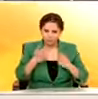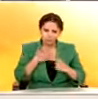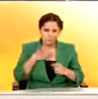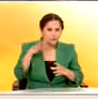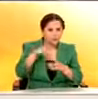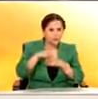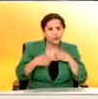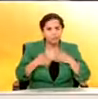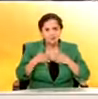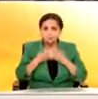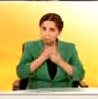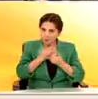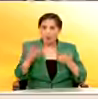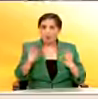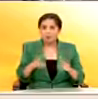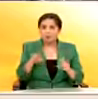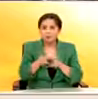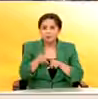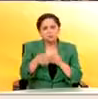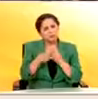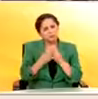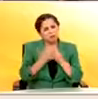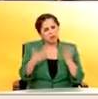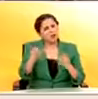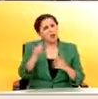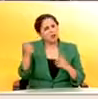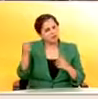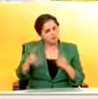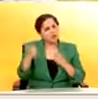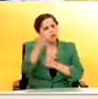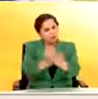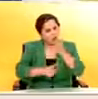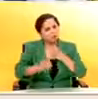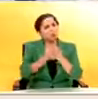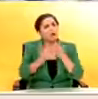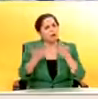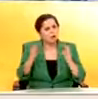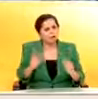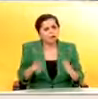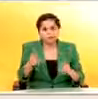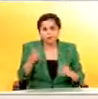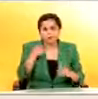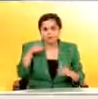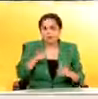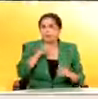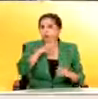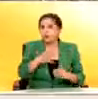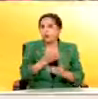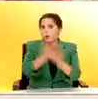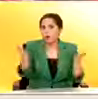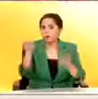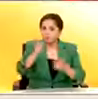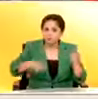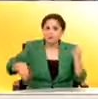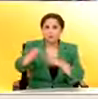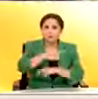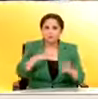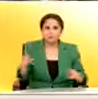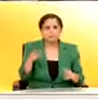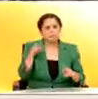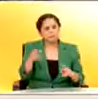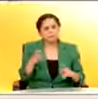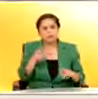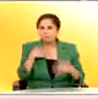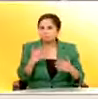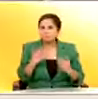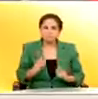कर रहे हैं। ऐसी कई और प्रतियोगिताएं भी हैं जो हमारे युवा साथियों के बीच बहुत